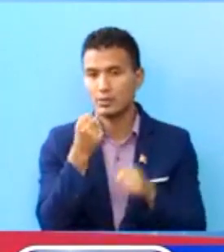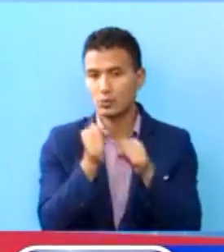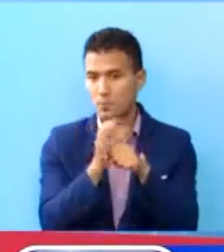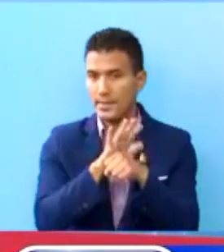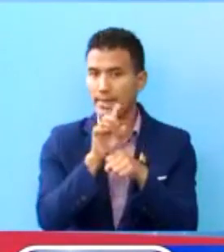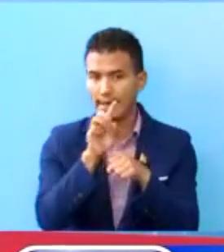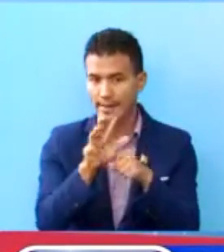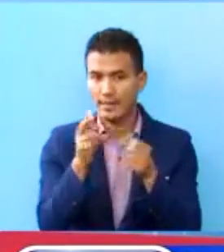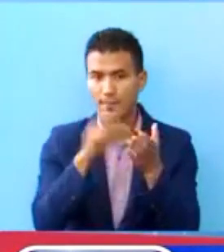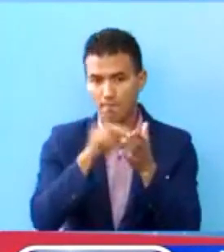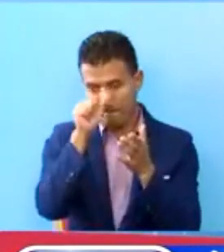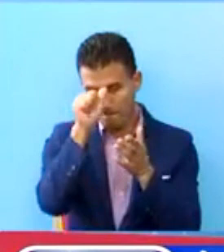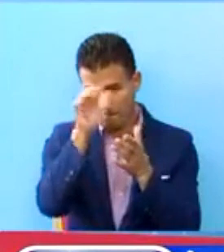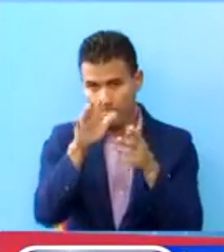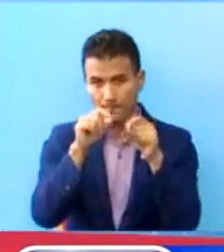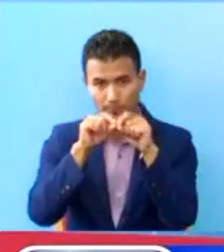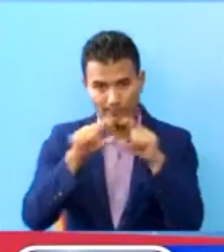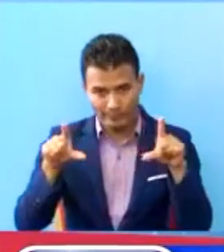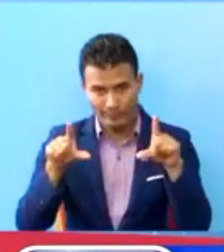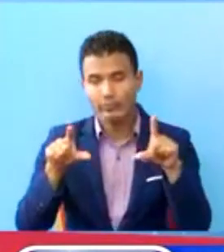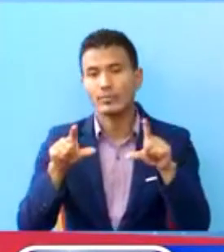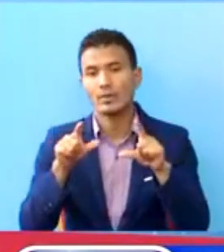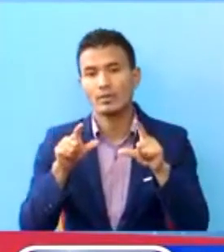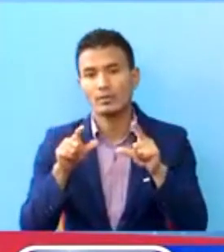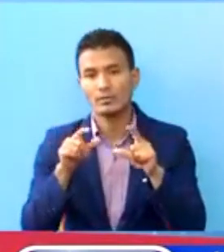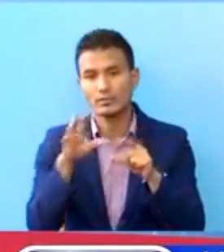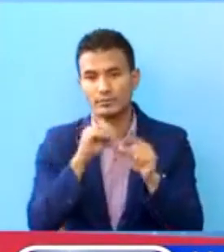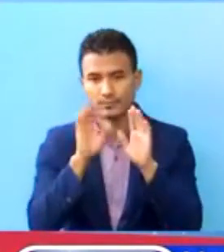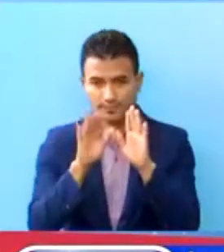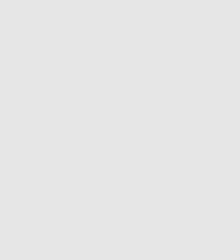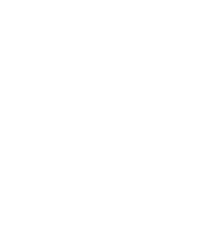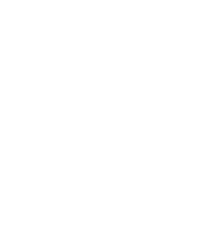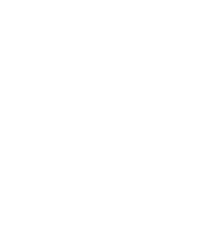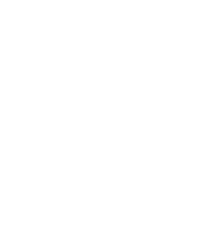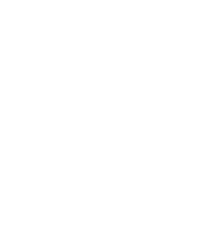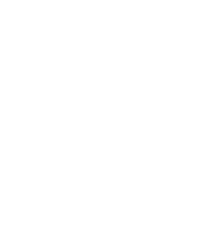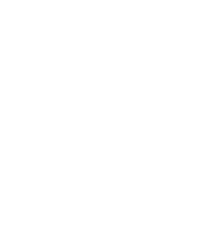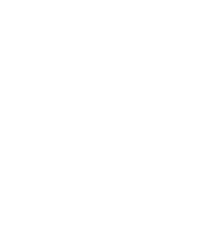COVID-19 को अपडेट म यहीँनिर अन्त्य गर्दछु। सबैलाई धन्यवाद छ।